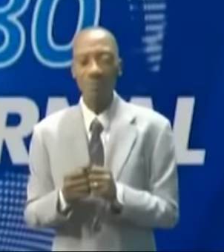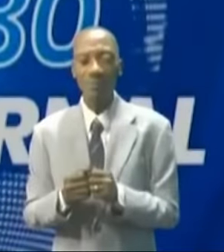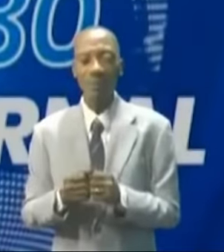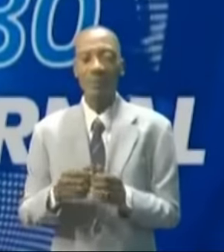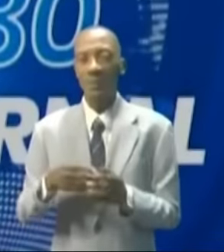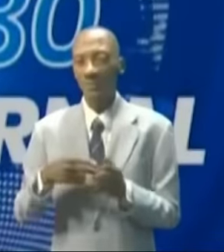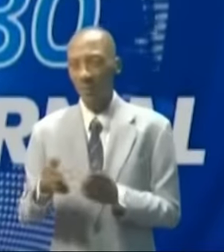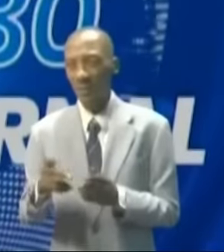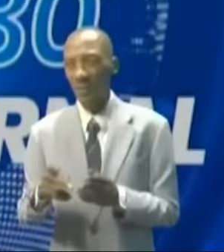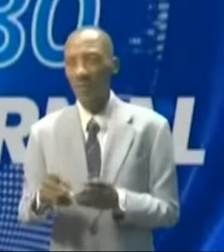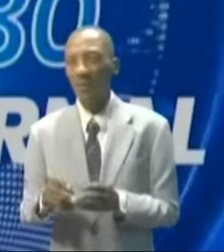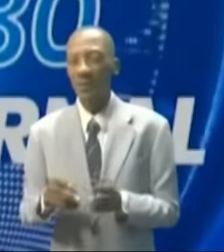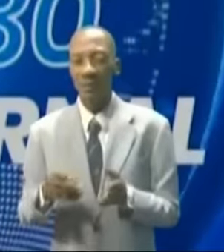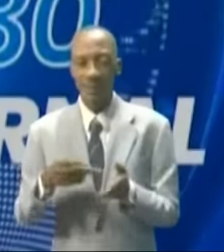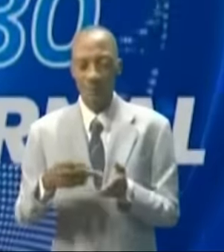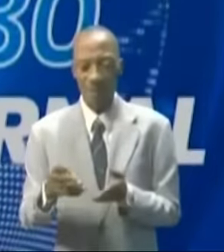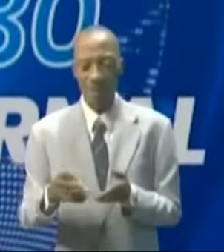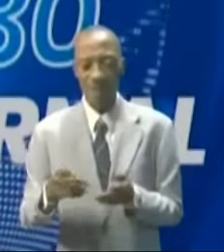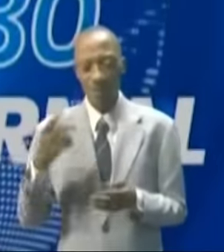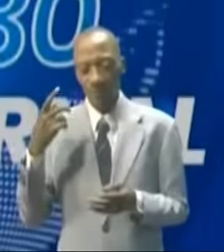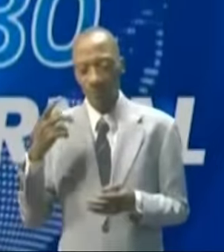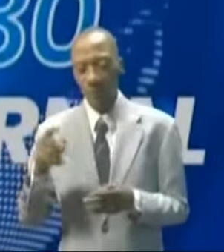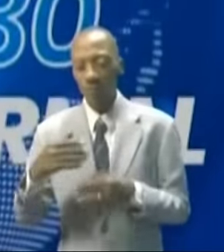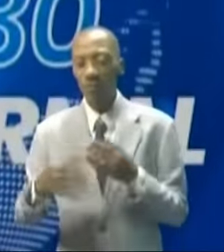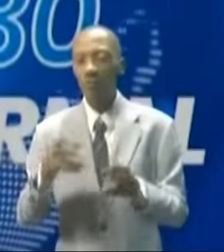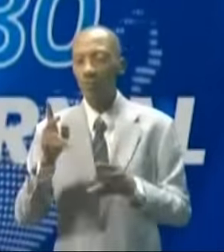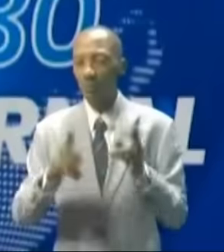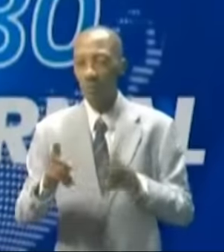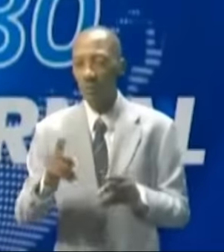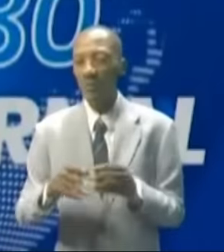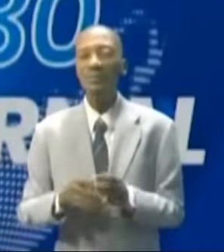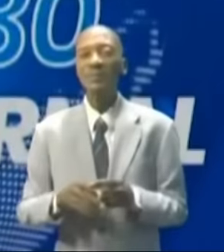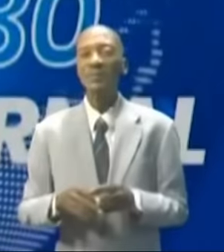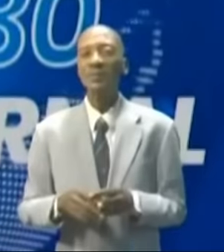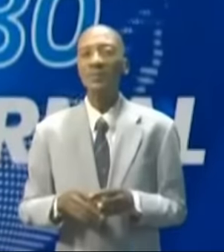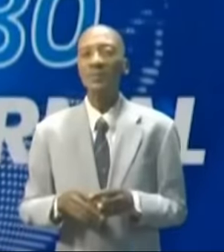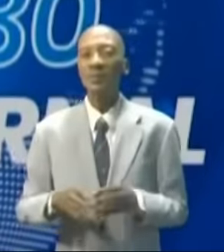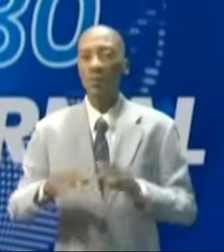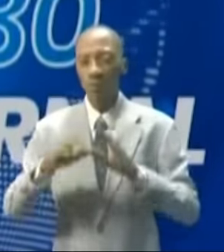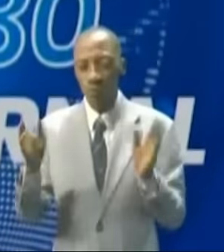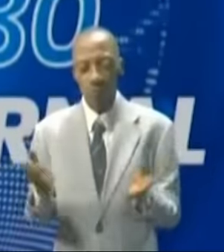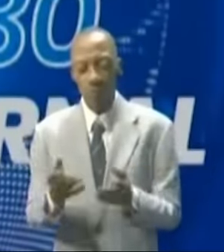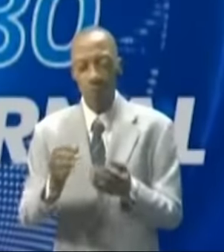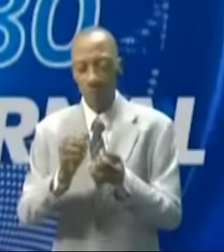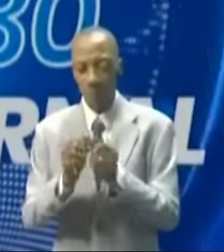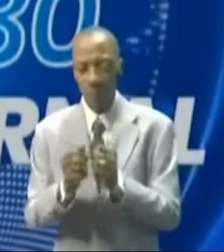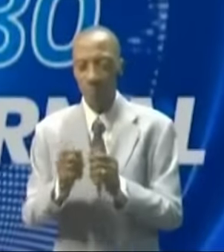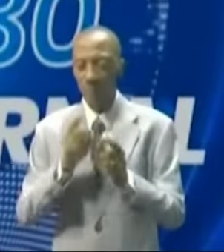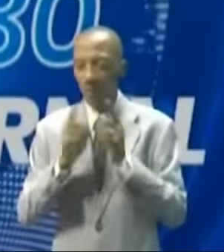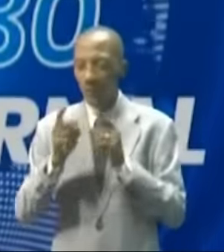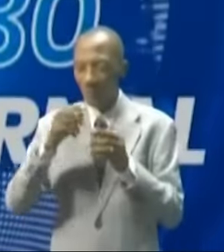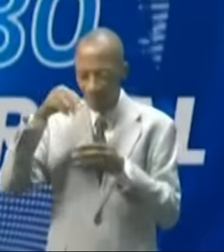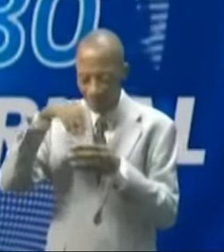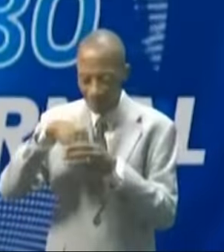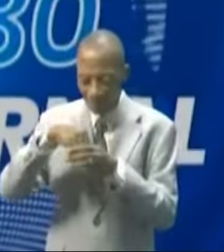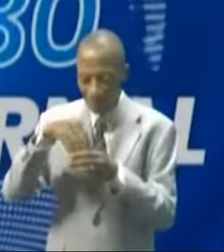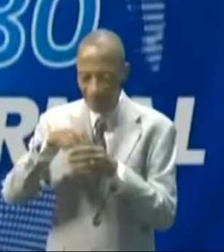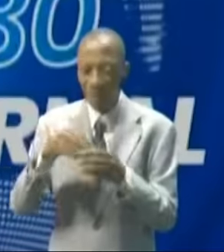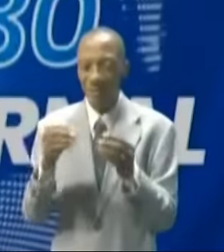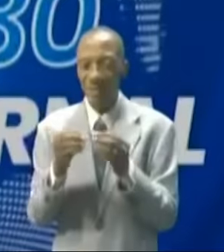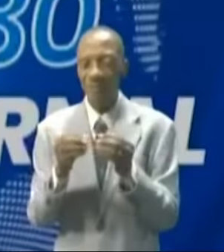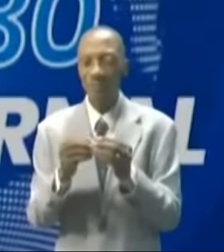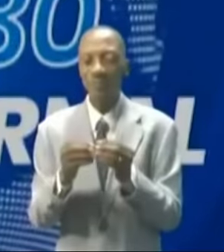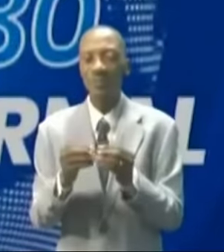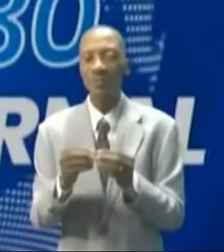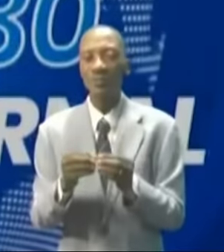Nyakeru. Ceci pour améliorer les capacités de diagnostic et de traitement dans les établissements de santé qui seront désignés